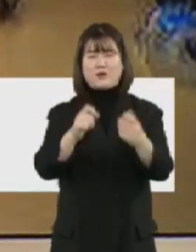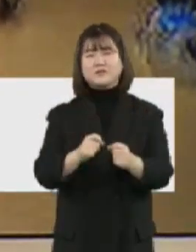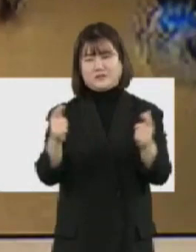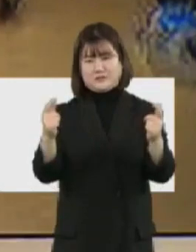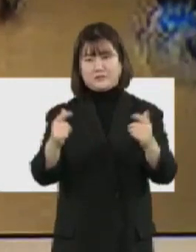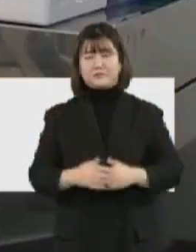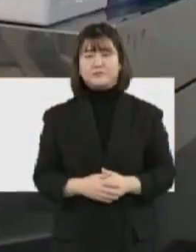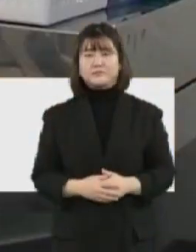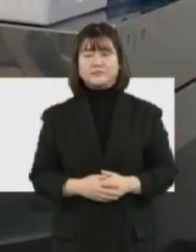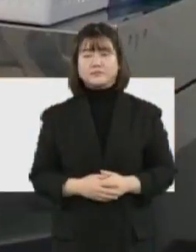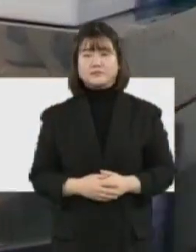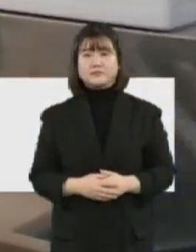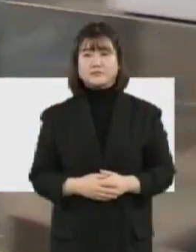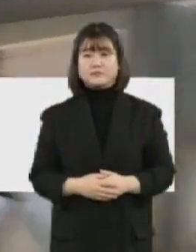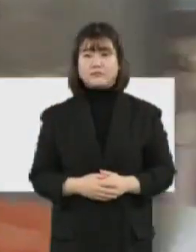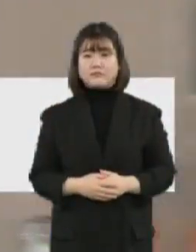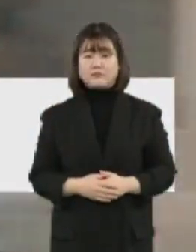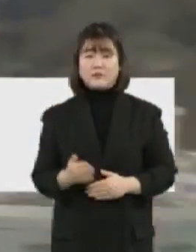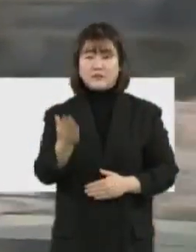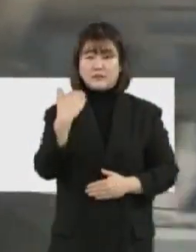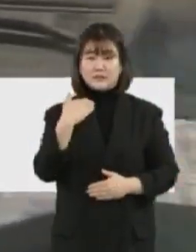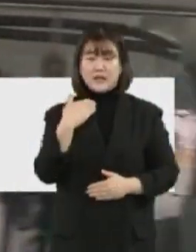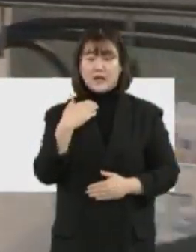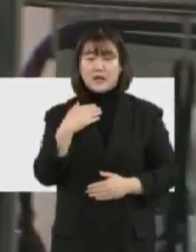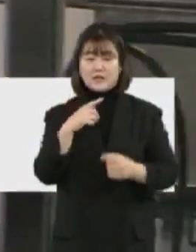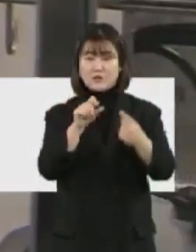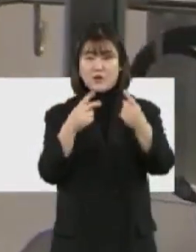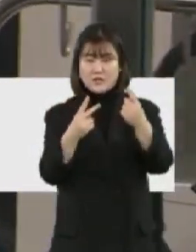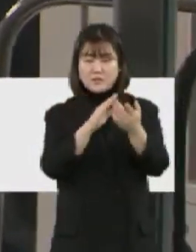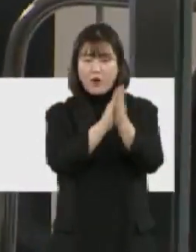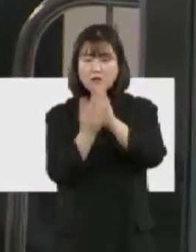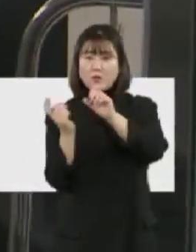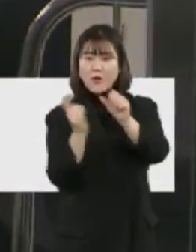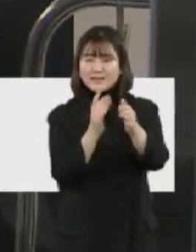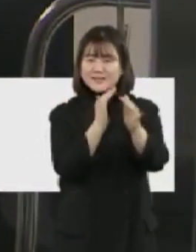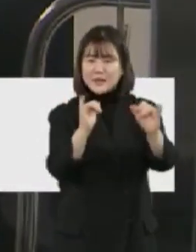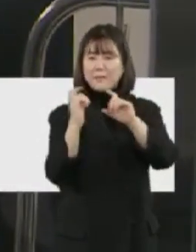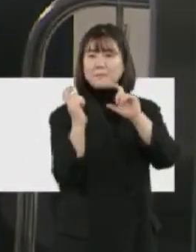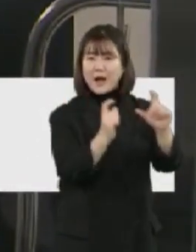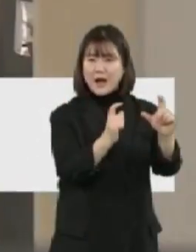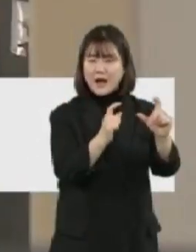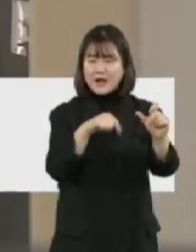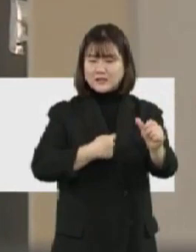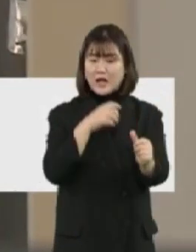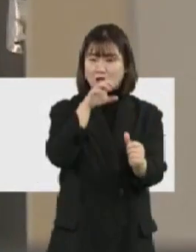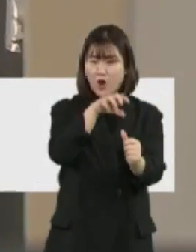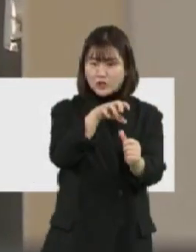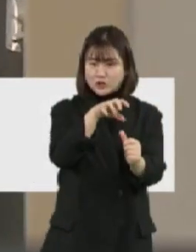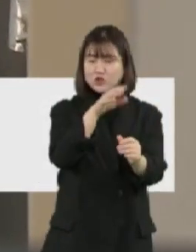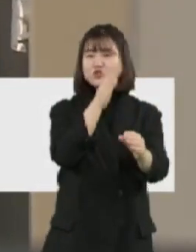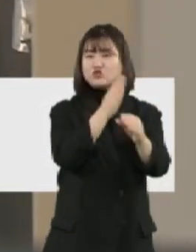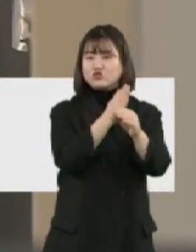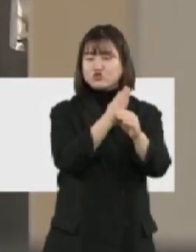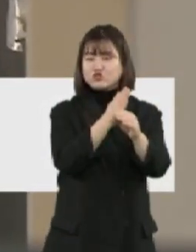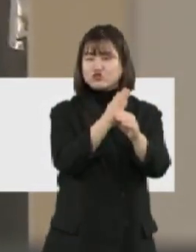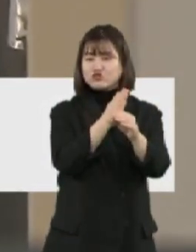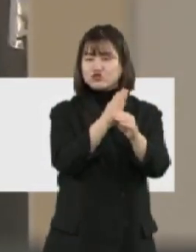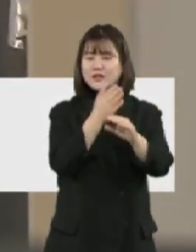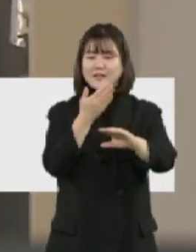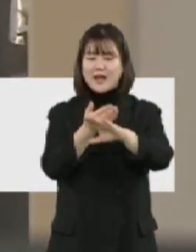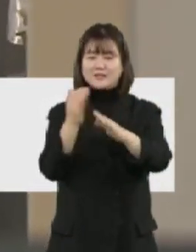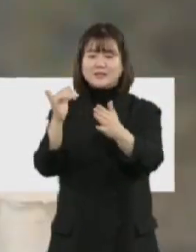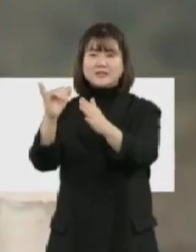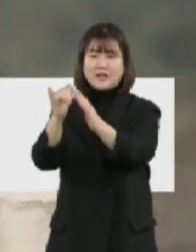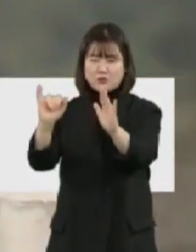늘었다고 밝혔습니다 이들은 지난 25b 크론 변이 확진 자 로 판명 되자 각 융 터 자가 경리 중이던 또